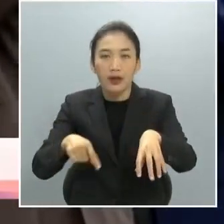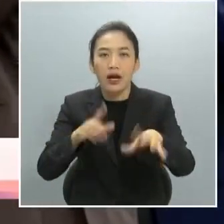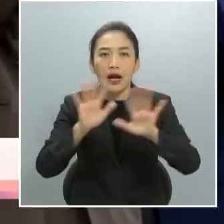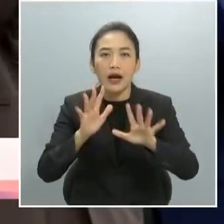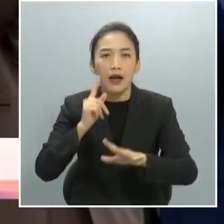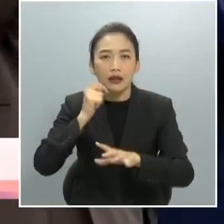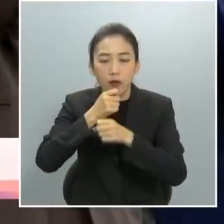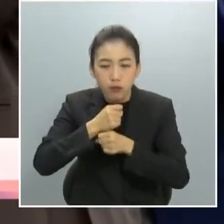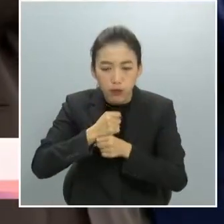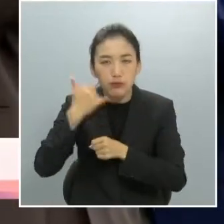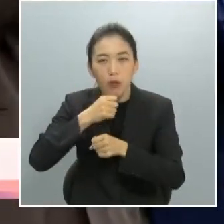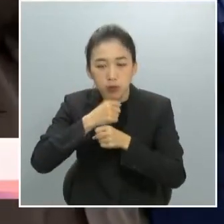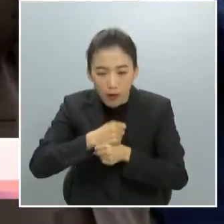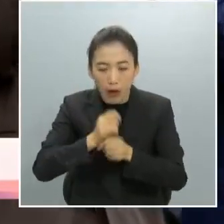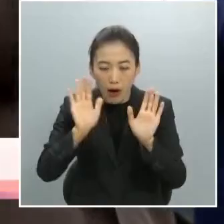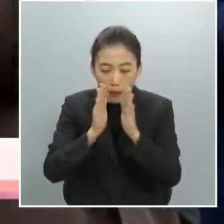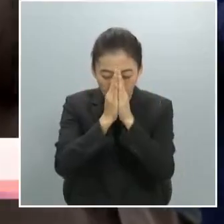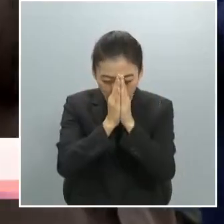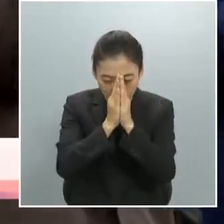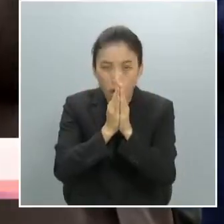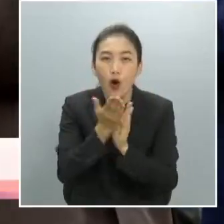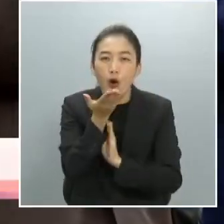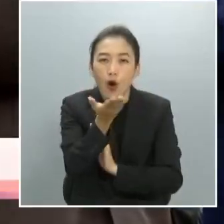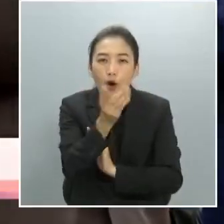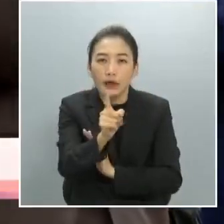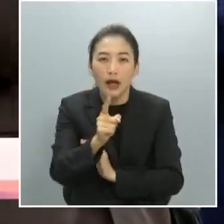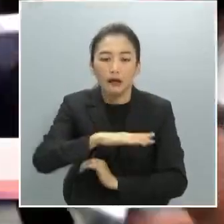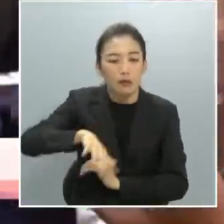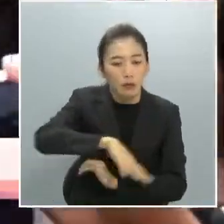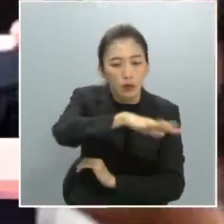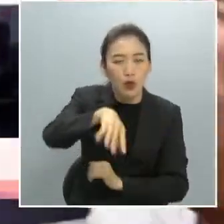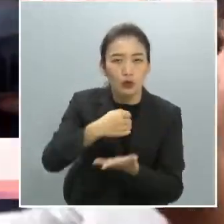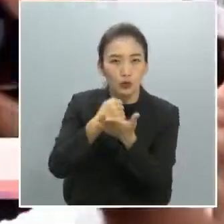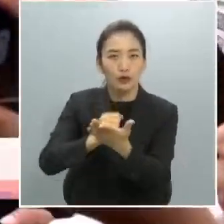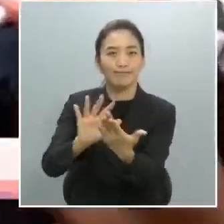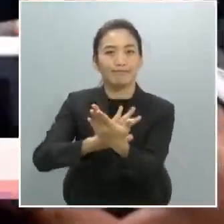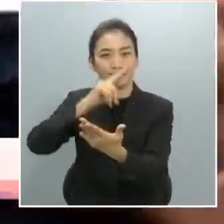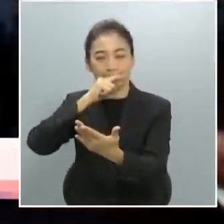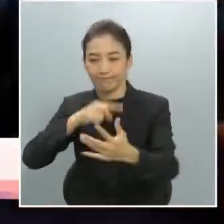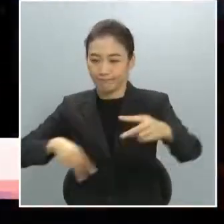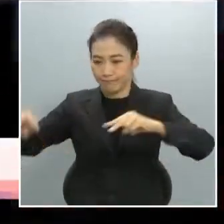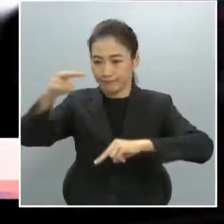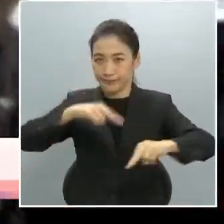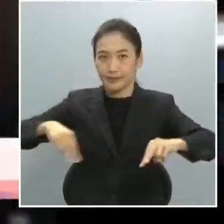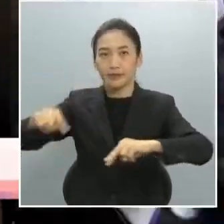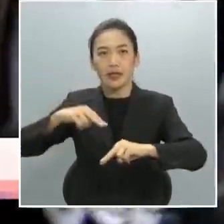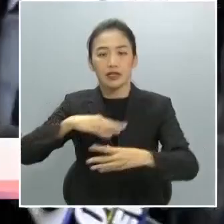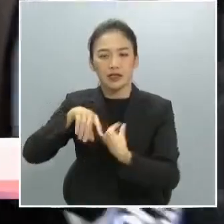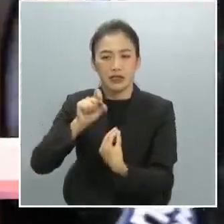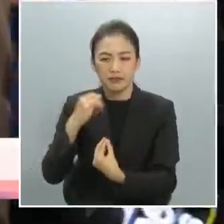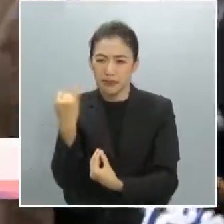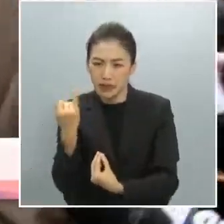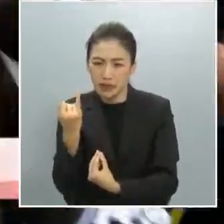ศักดิ์สิทธิ์คุ้มครองปกป้องบ้านเมืองให้ปลอดพ้นจากภัยเศรษฐกิจภัยทางสังคมและภัยความแตกแยก